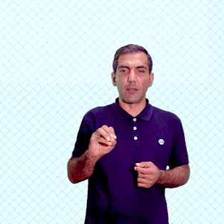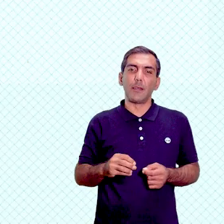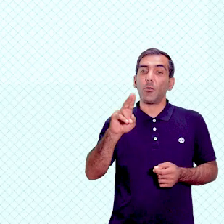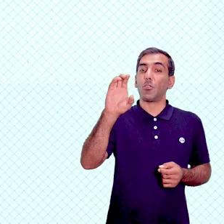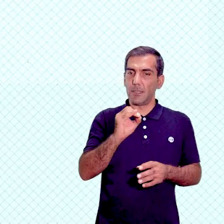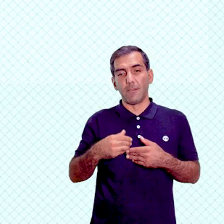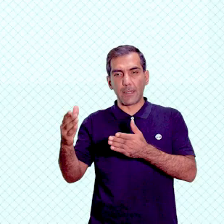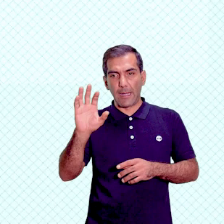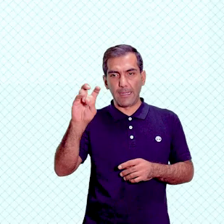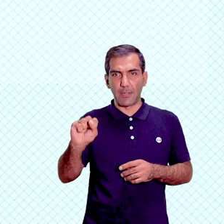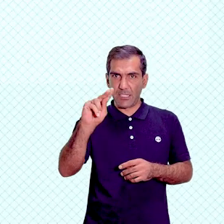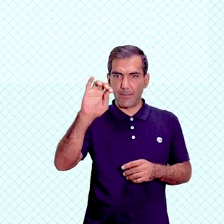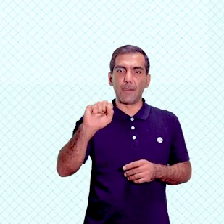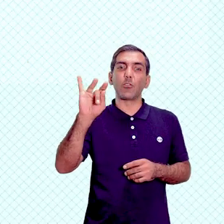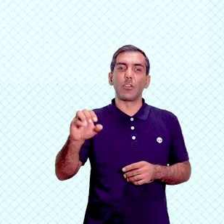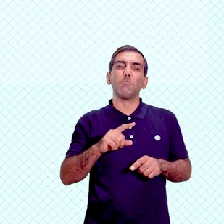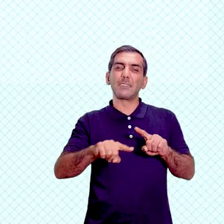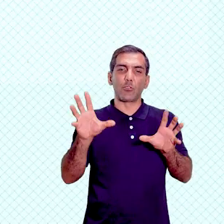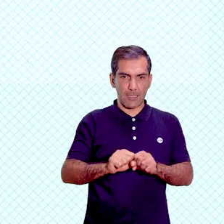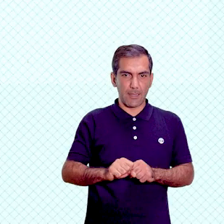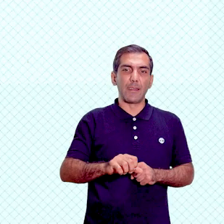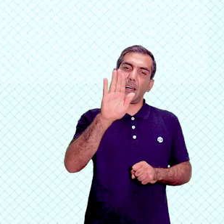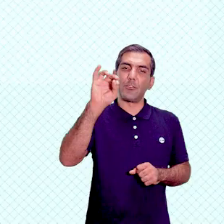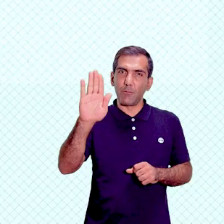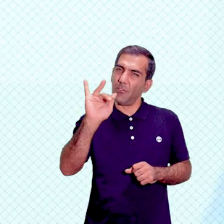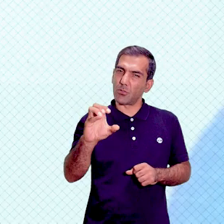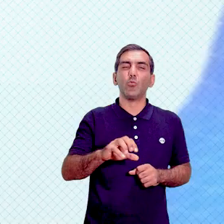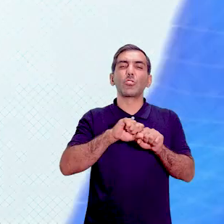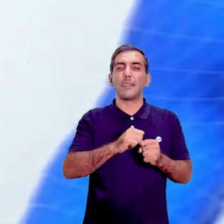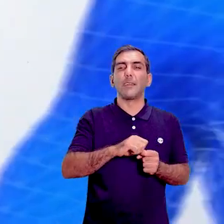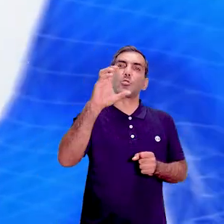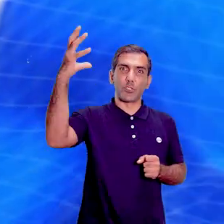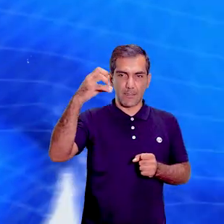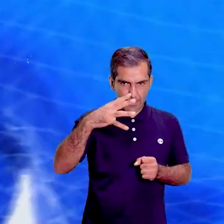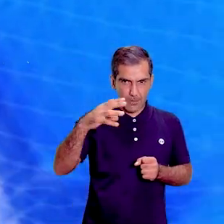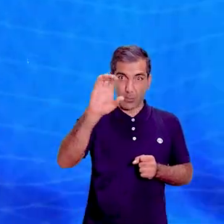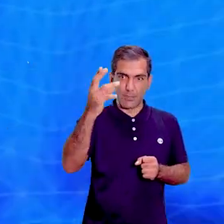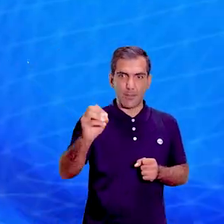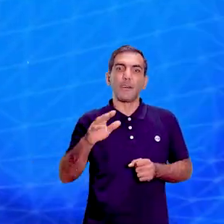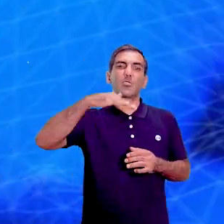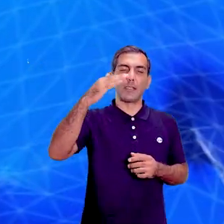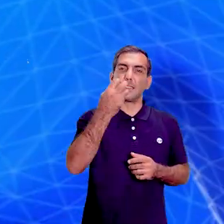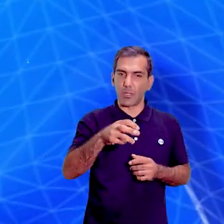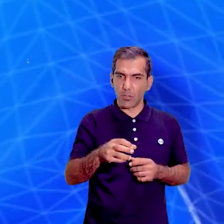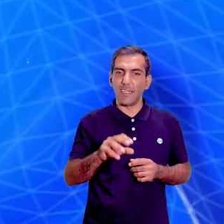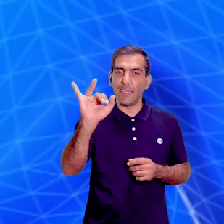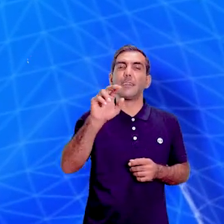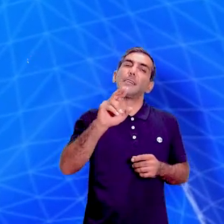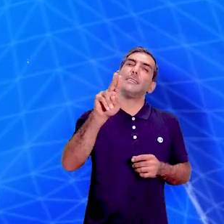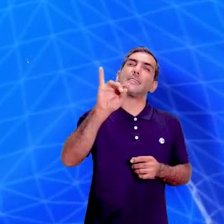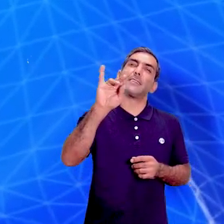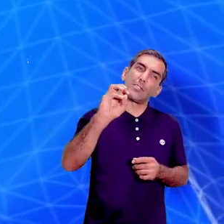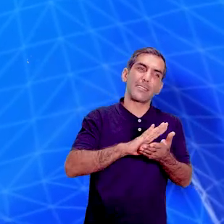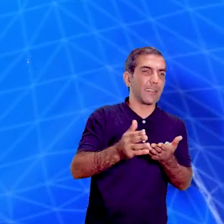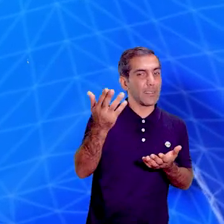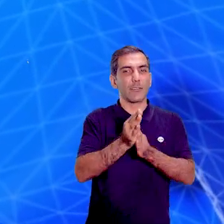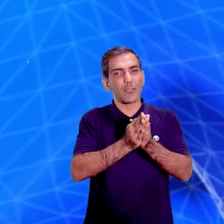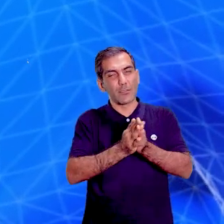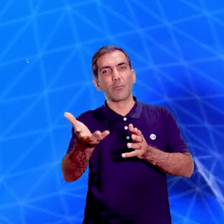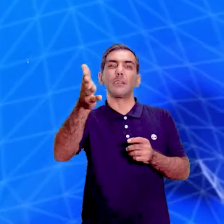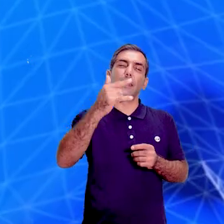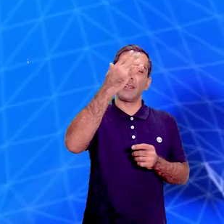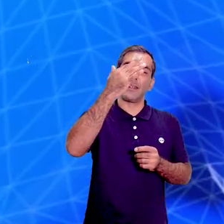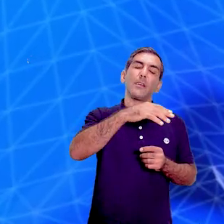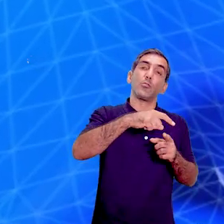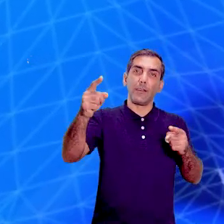tokum suwuklugy, aýal jins agzalarynyň suwuklugy ene süýdünni. Adam bedeninden çykandan soň ayıb ýokanjy çalt ýok